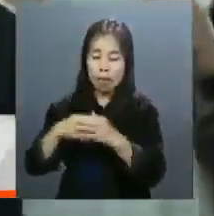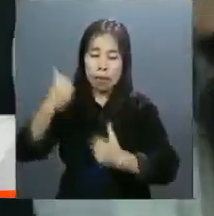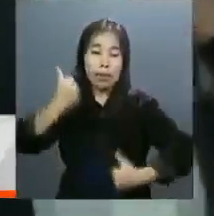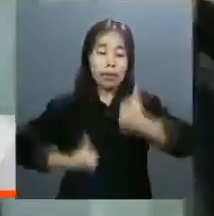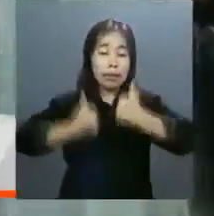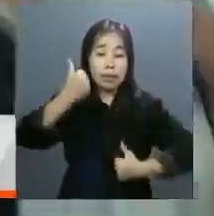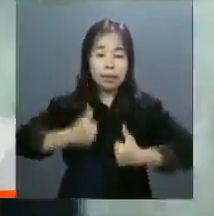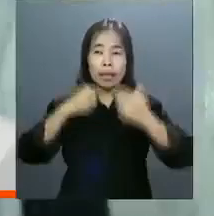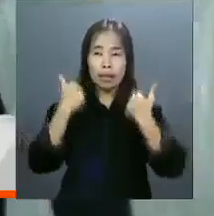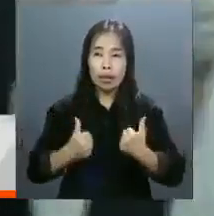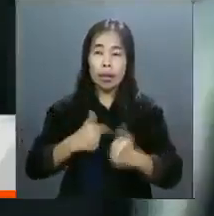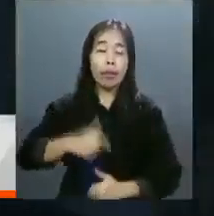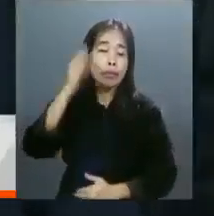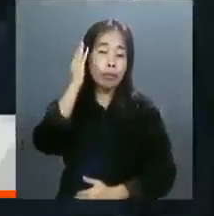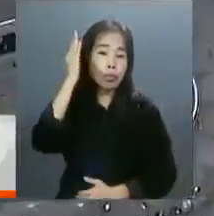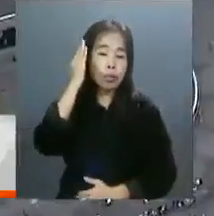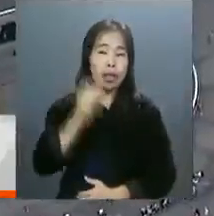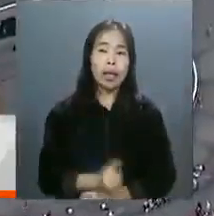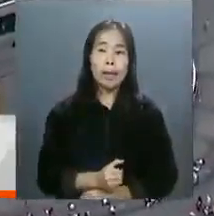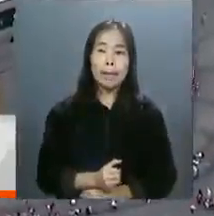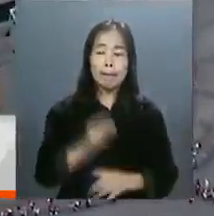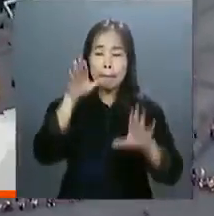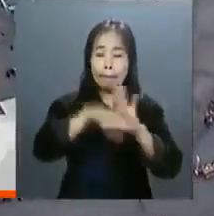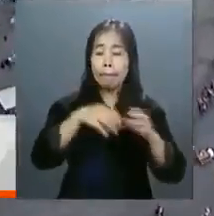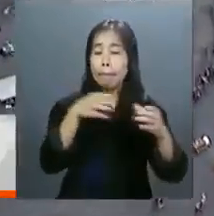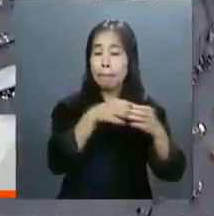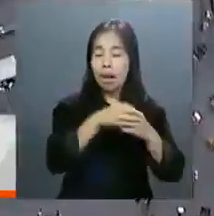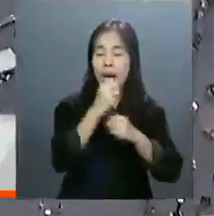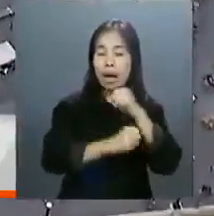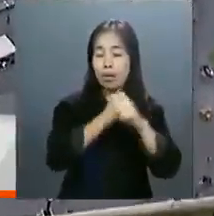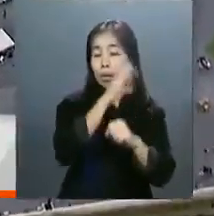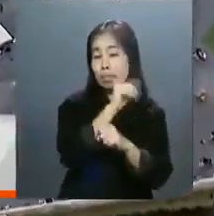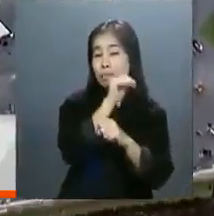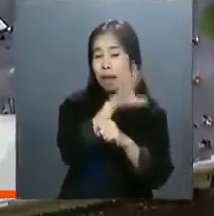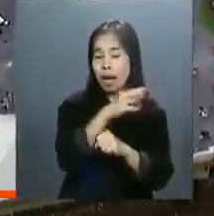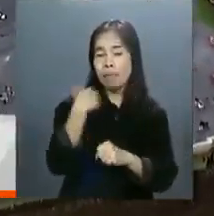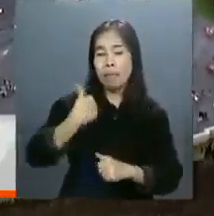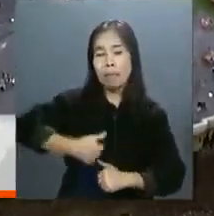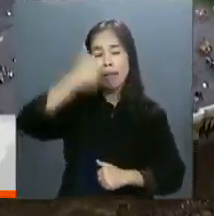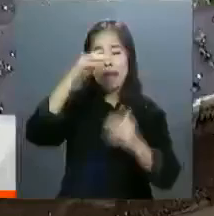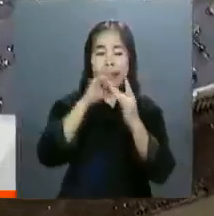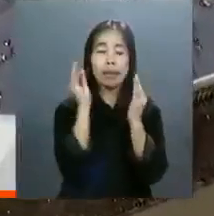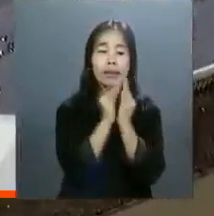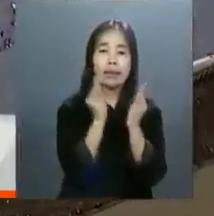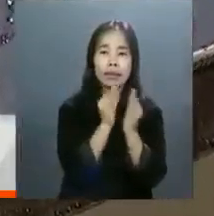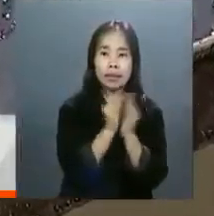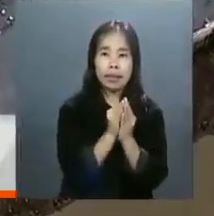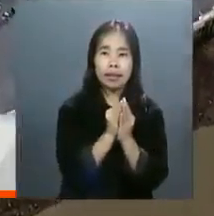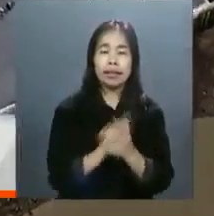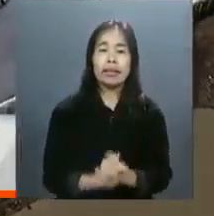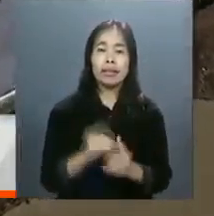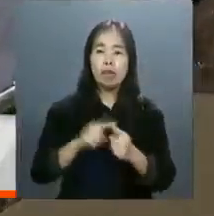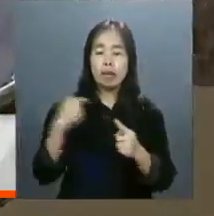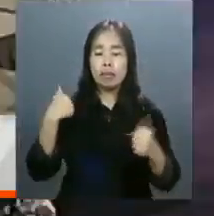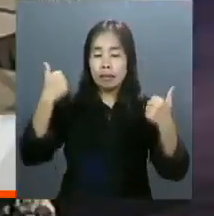ฏว่านายซาดิกคานผู้สมัครจากพรรคแรงงานวัย45ปีมีชัยชนะเหนือนายแซคโกลสมิธคู่แข่งจ